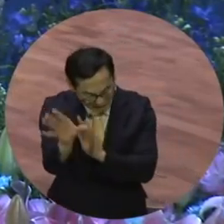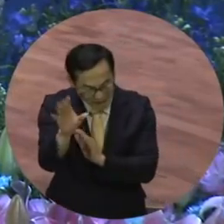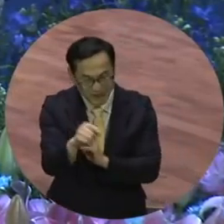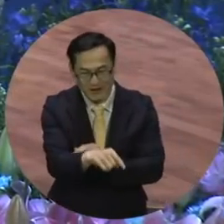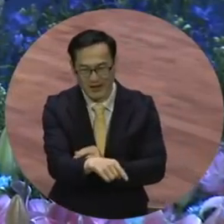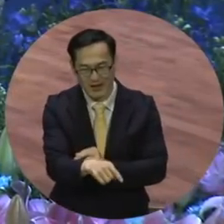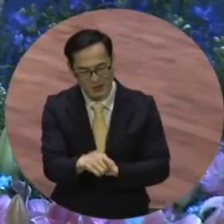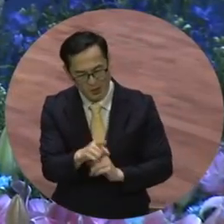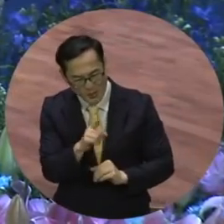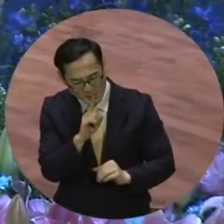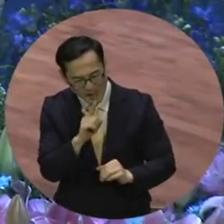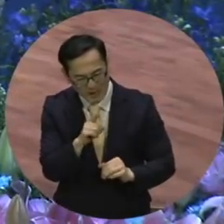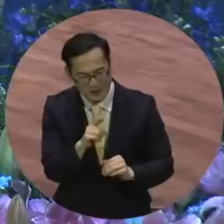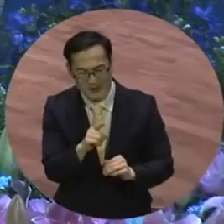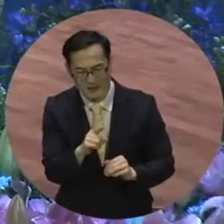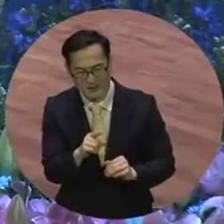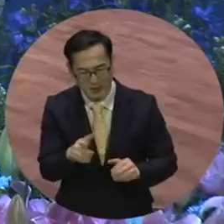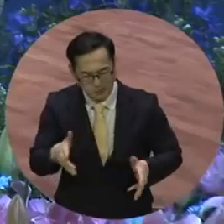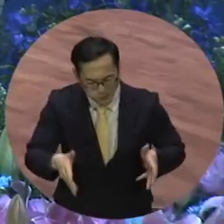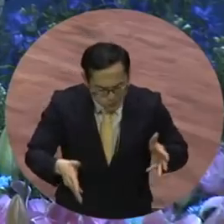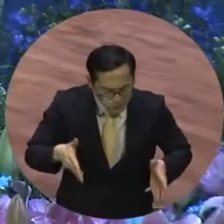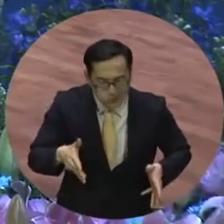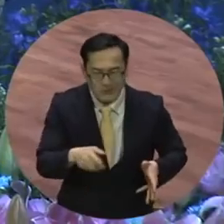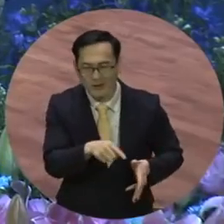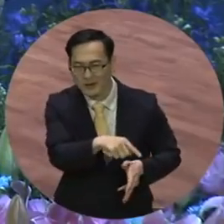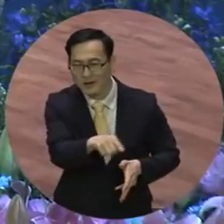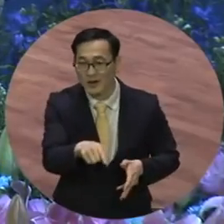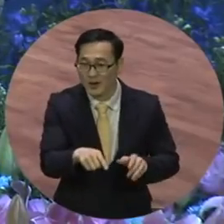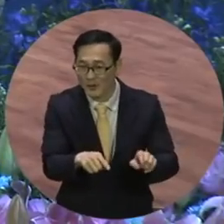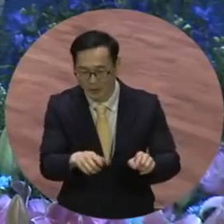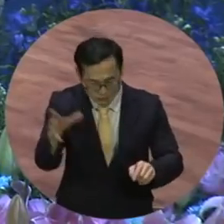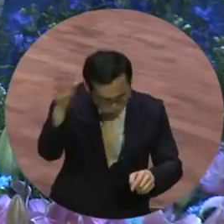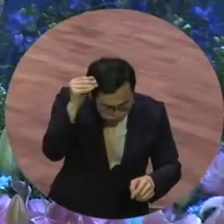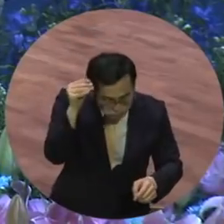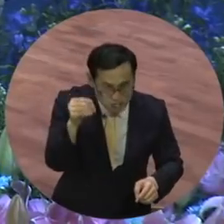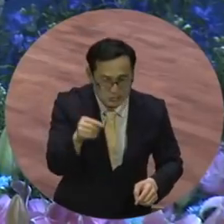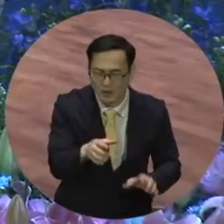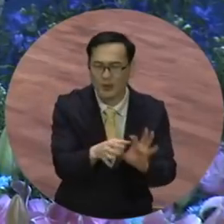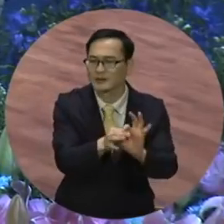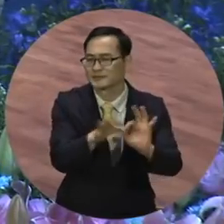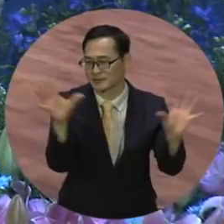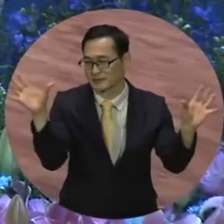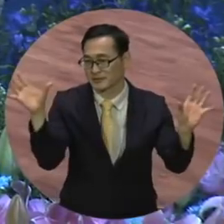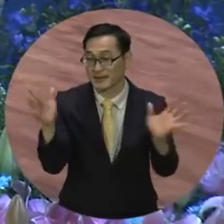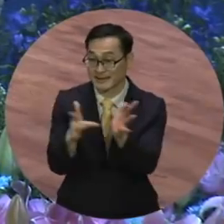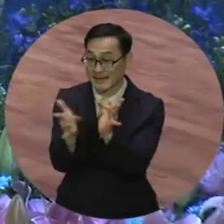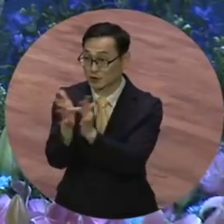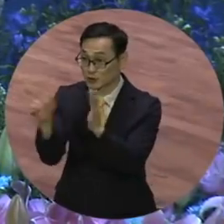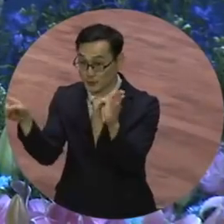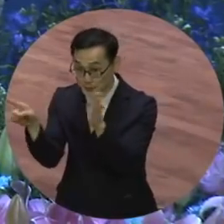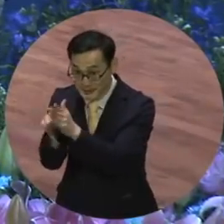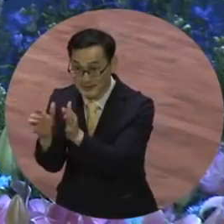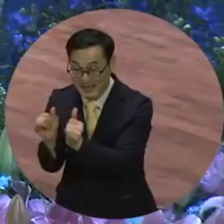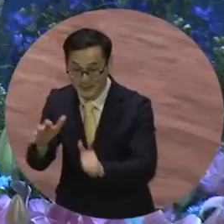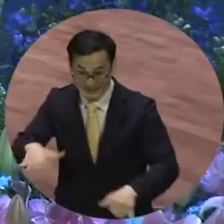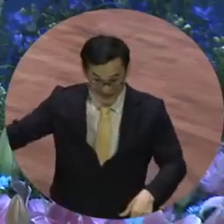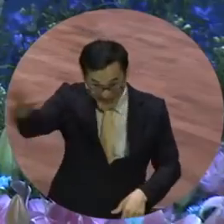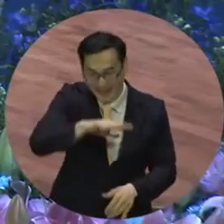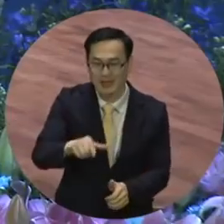좀 어색해서, 그거는 2차 문제예요. 예수를